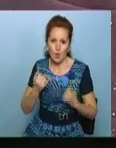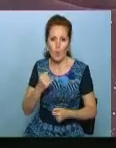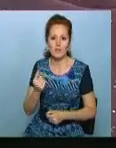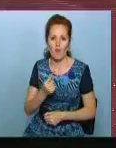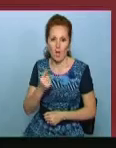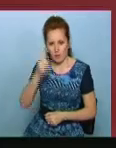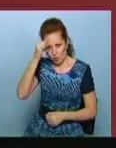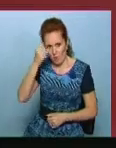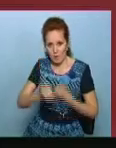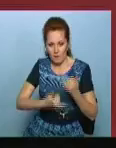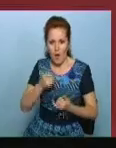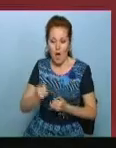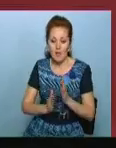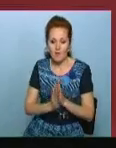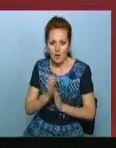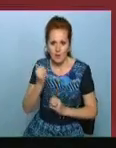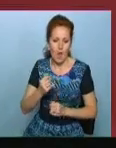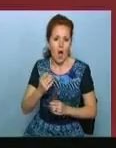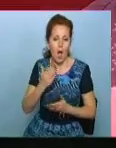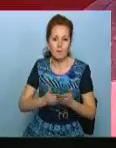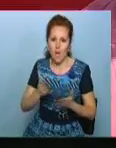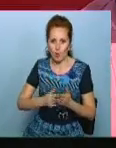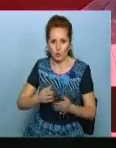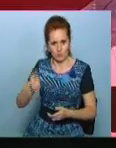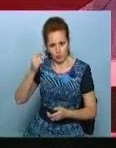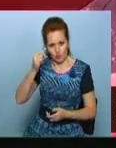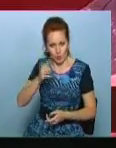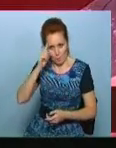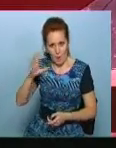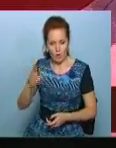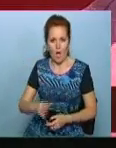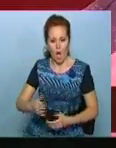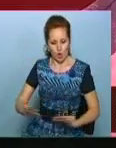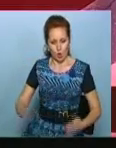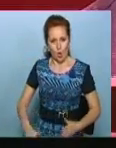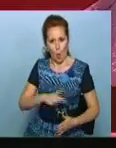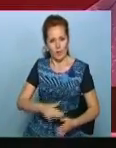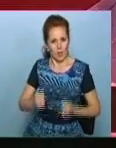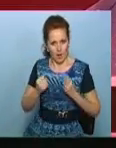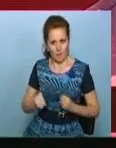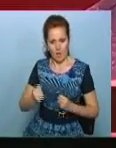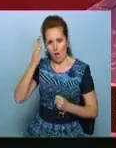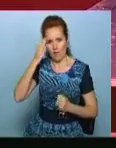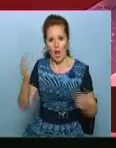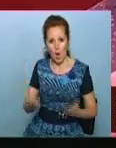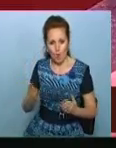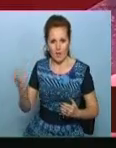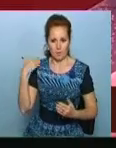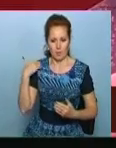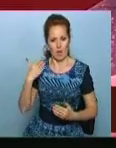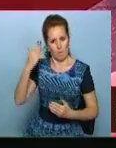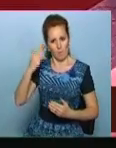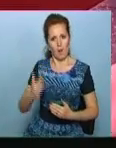вырастили абсолютную чемпионку нынешнего года. Крепкие ноги, голова легкая, спина прямая, экстерьер